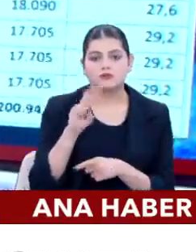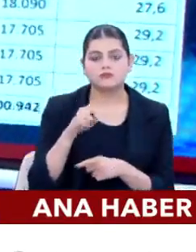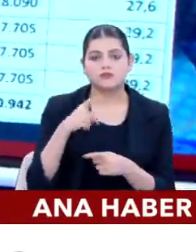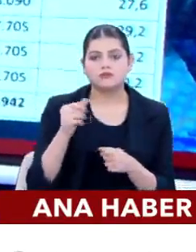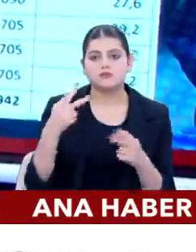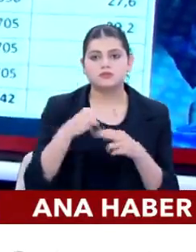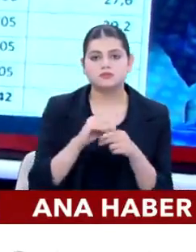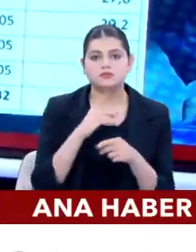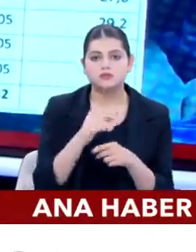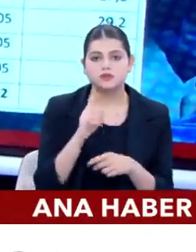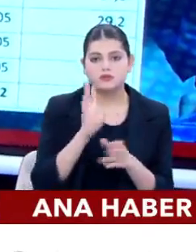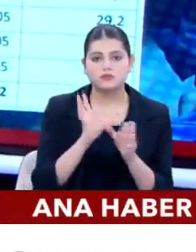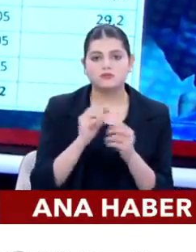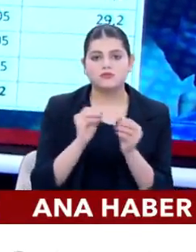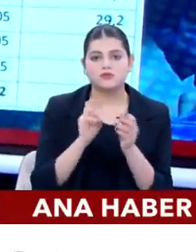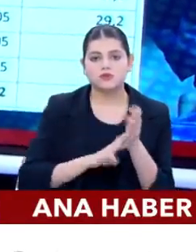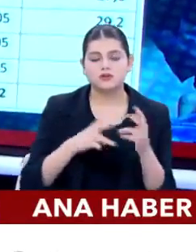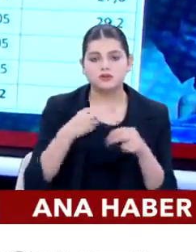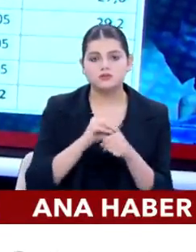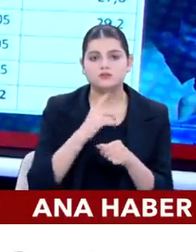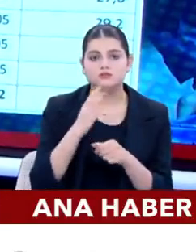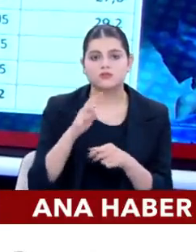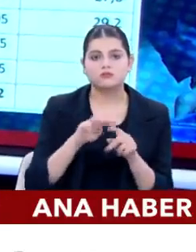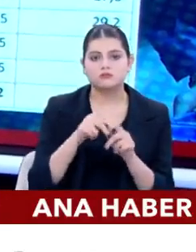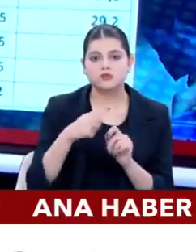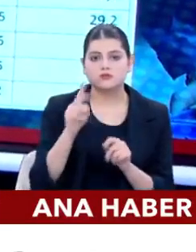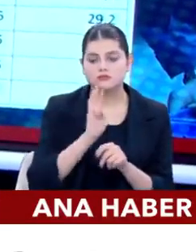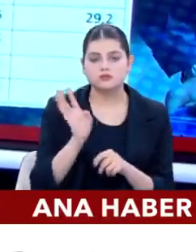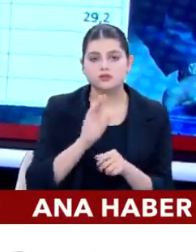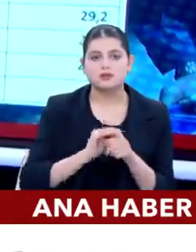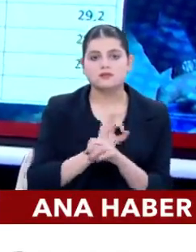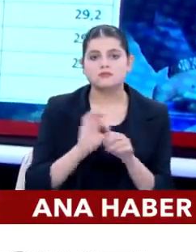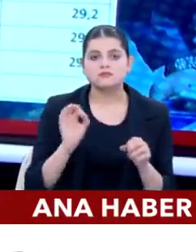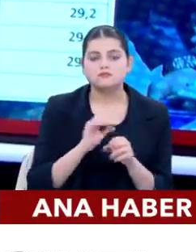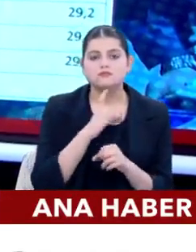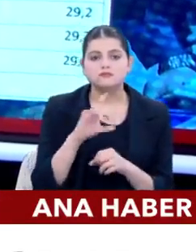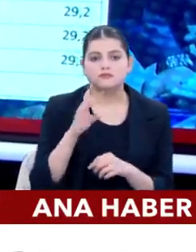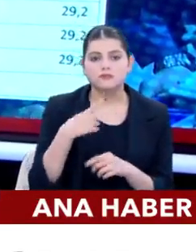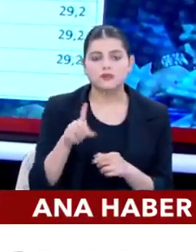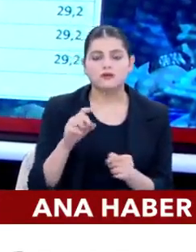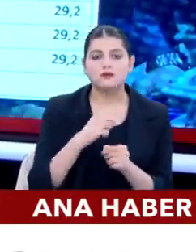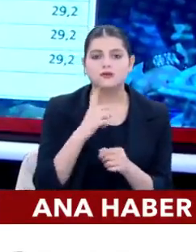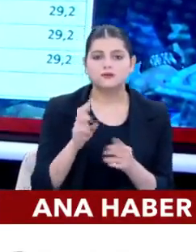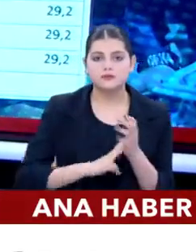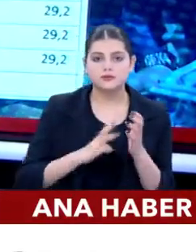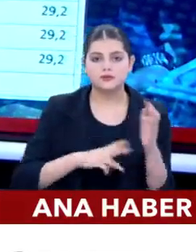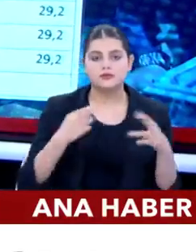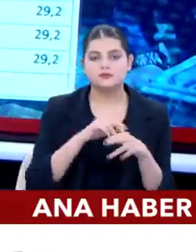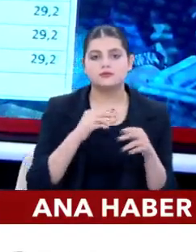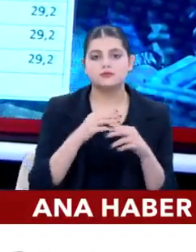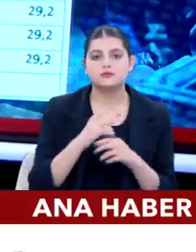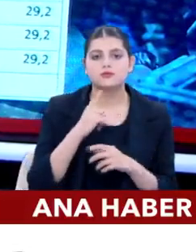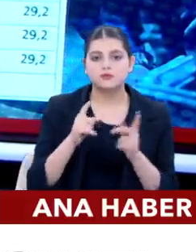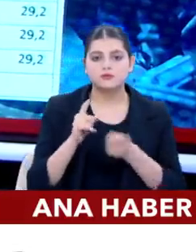gelir vergisi 1274 toplam vergi ve kesinti 4350 nette 15650 vergi kesinti yükü